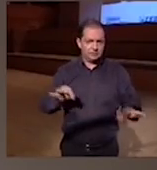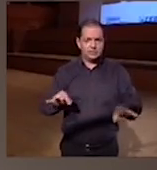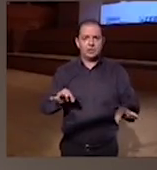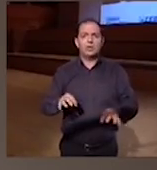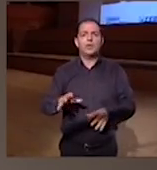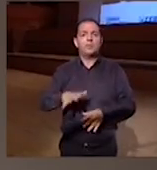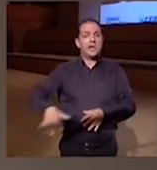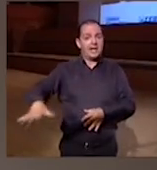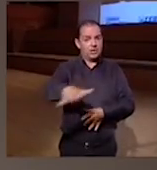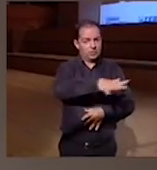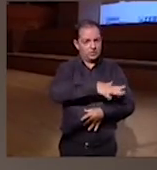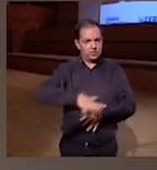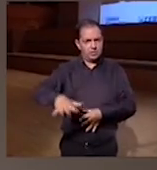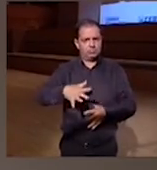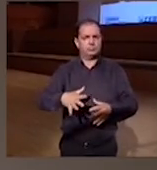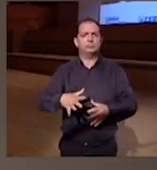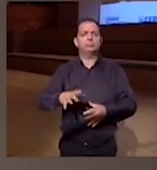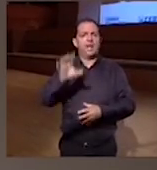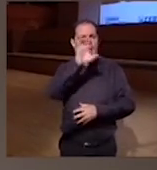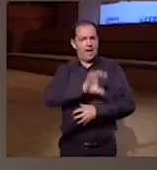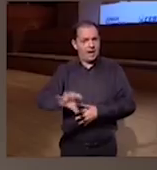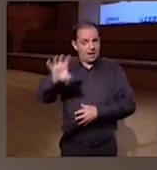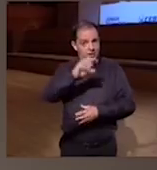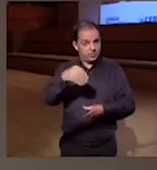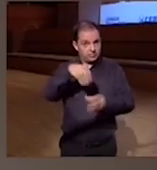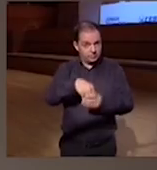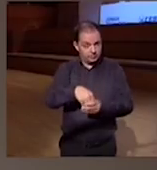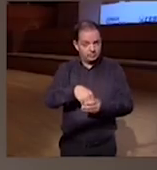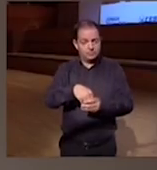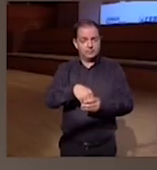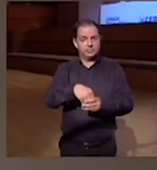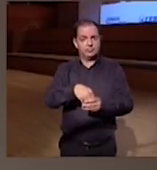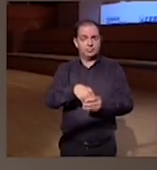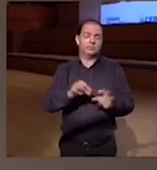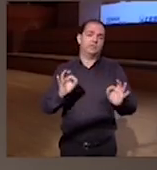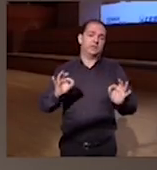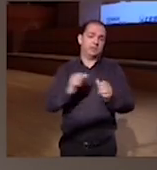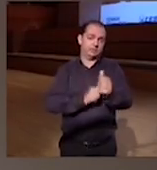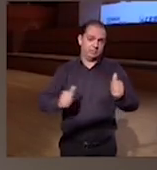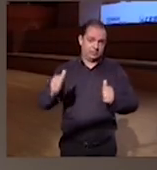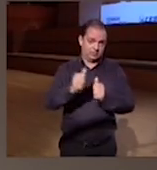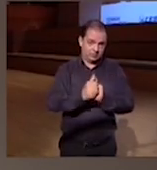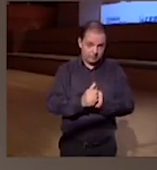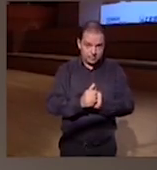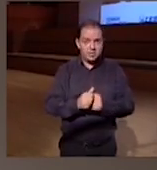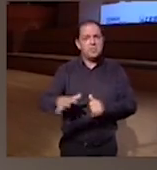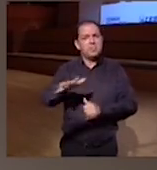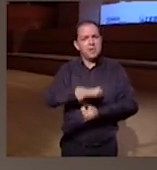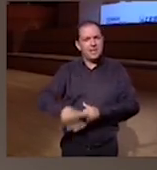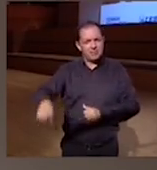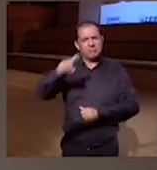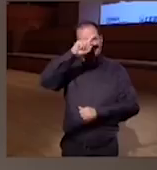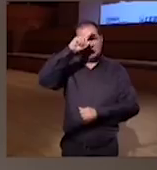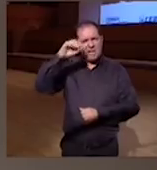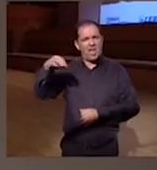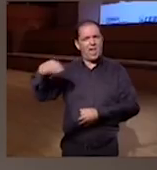στην ευρύτερη περιοχή, την Ευρώπη βεβαίως πάνω απ' όλα, την εύθραυστη περιοχή της